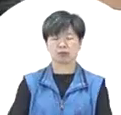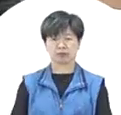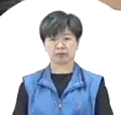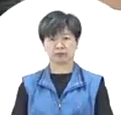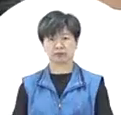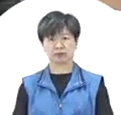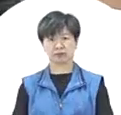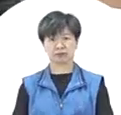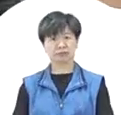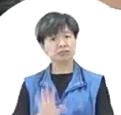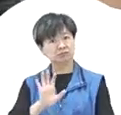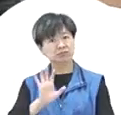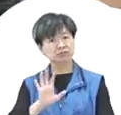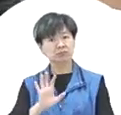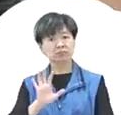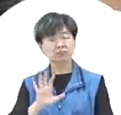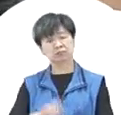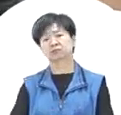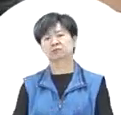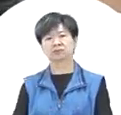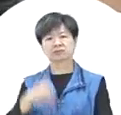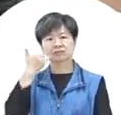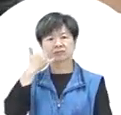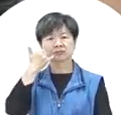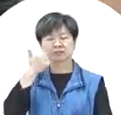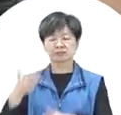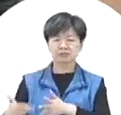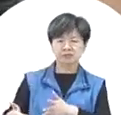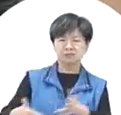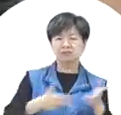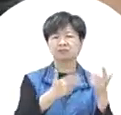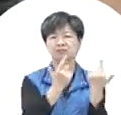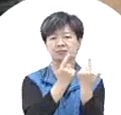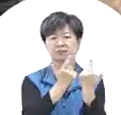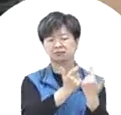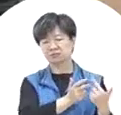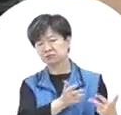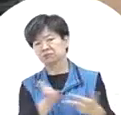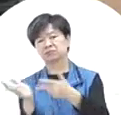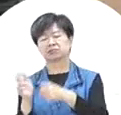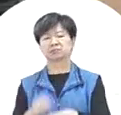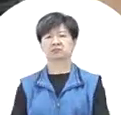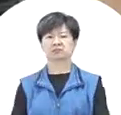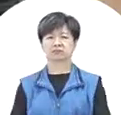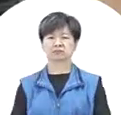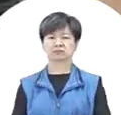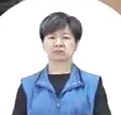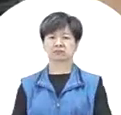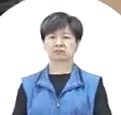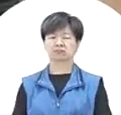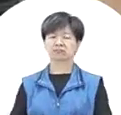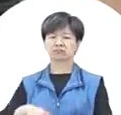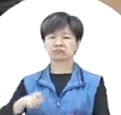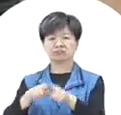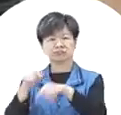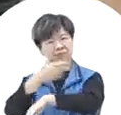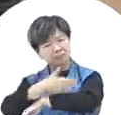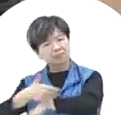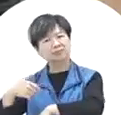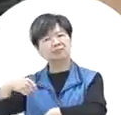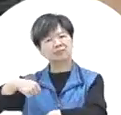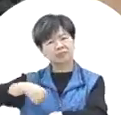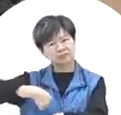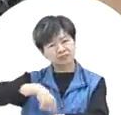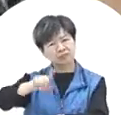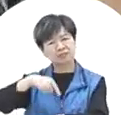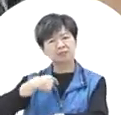你咧，你咧， 基隆过来， 卖讲基隆过来，咱你看啦，咱去。 不啦，迄个不是，我现在要讲的重点，我跟